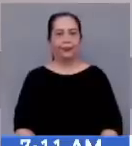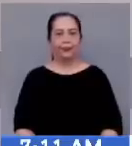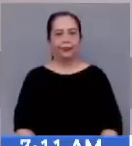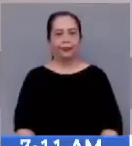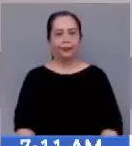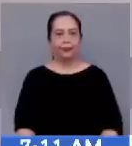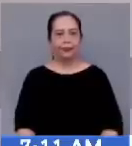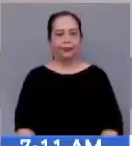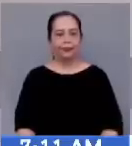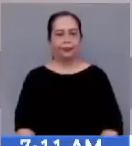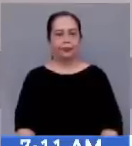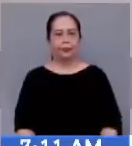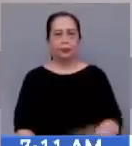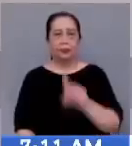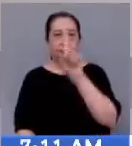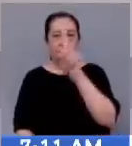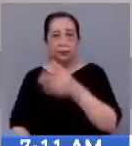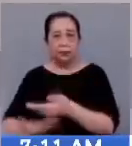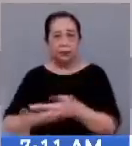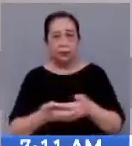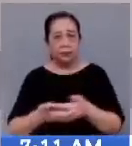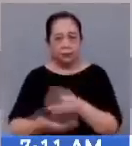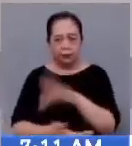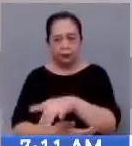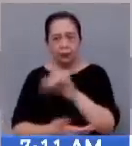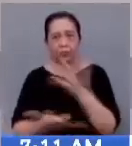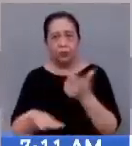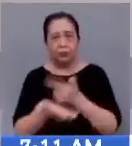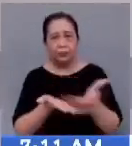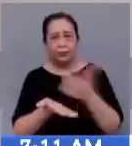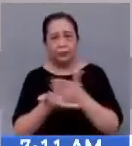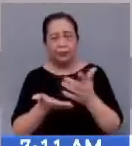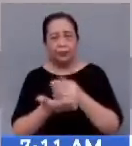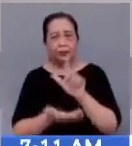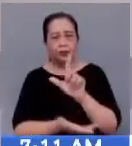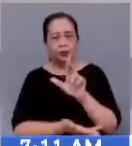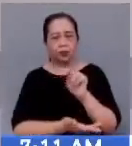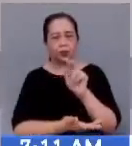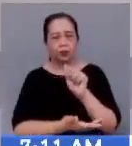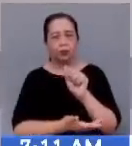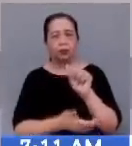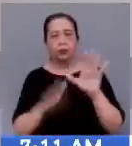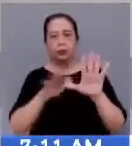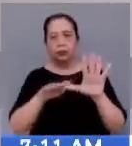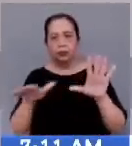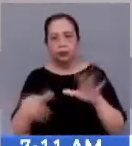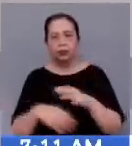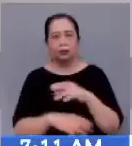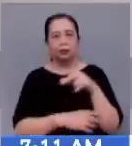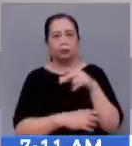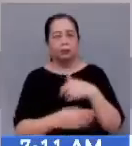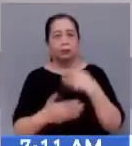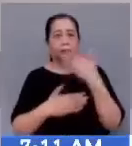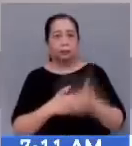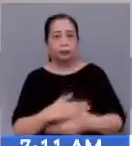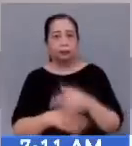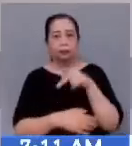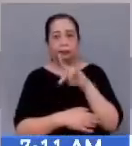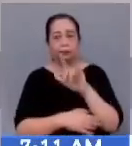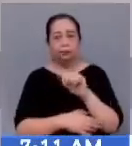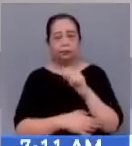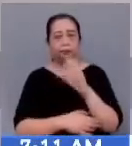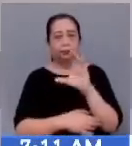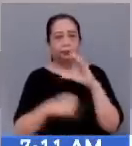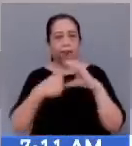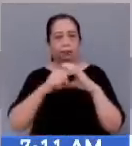Isang sanggol ang natagpuan sa basurahan sa Luna, La Union, sa Pili, Camarines Sur. Patay ang isang sundalo matapos